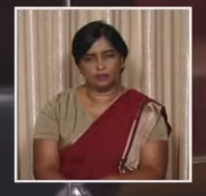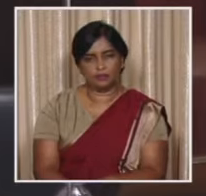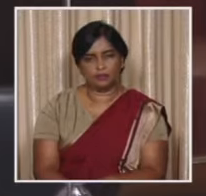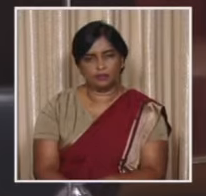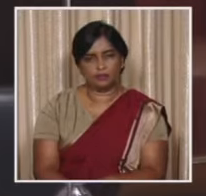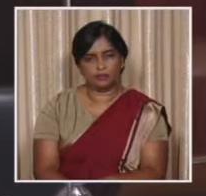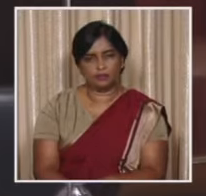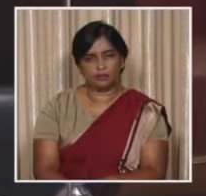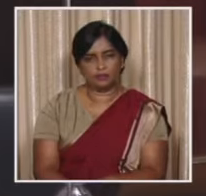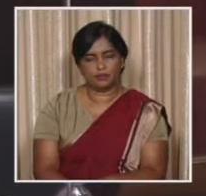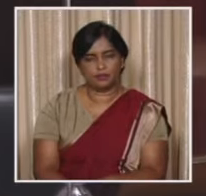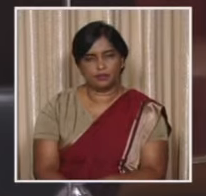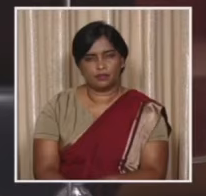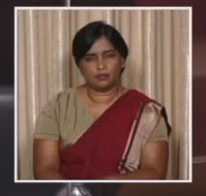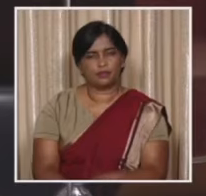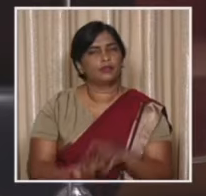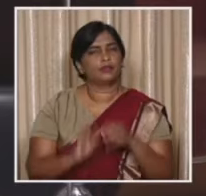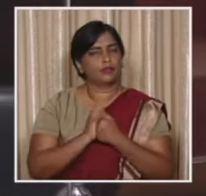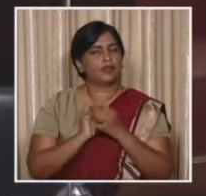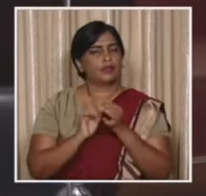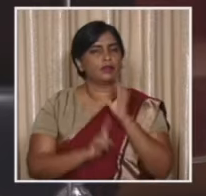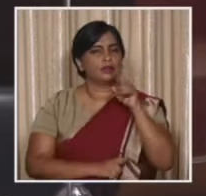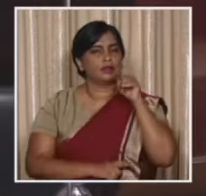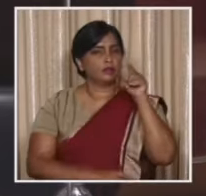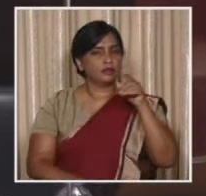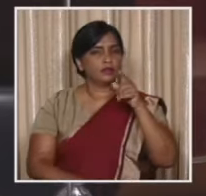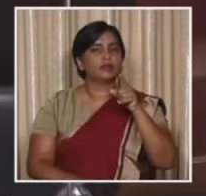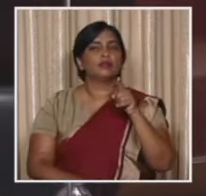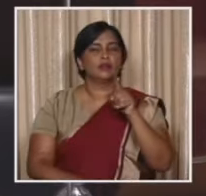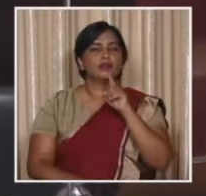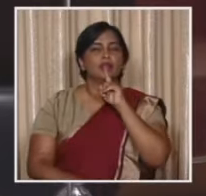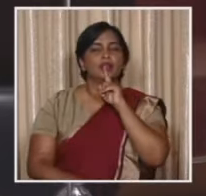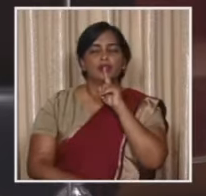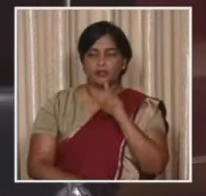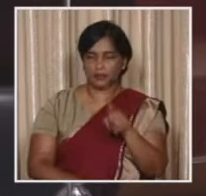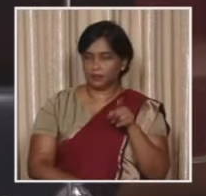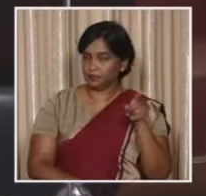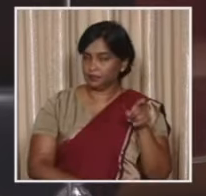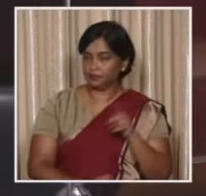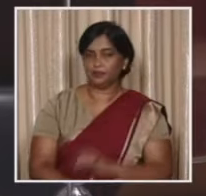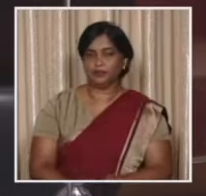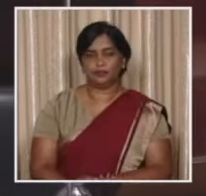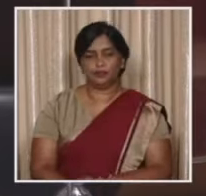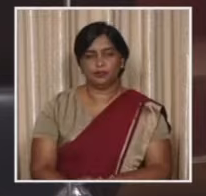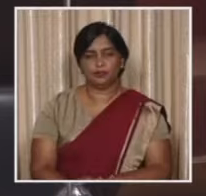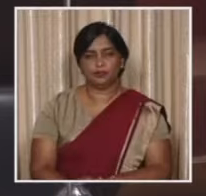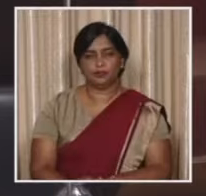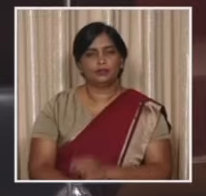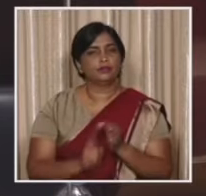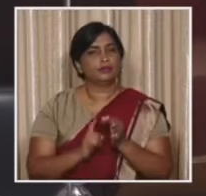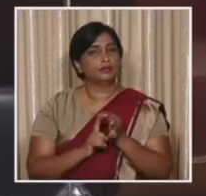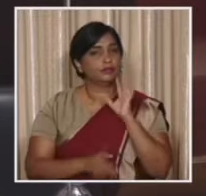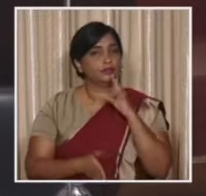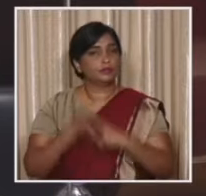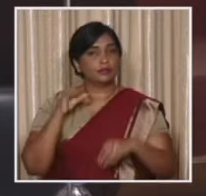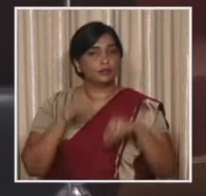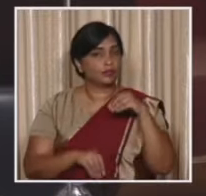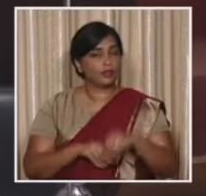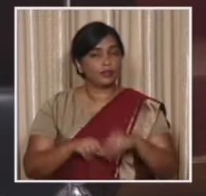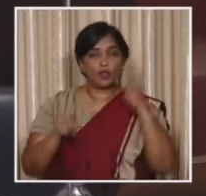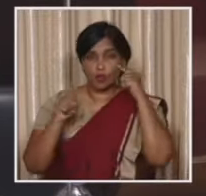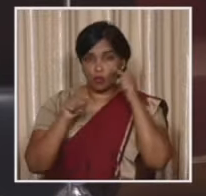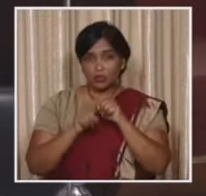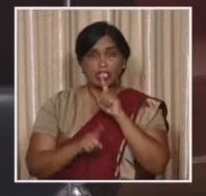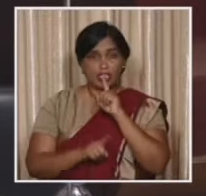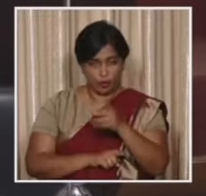දැන් ගරු ජනාධිපතිතුමාගේ කතාවේ ගරු නිවිච්ච කතා දානෙක් තුනි ජනාධිපතිවරණය ගැන වචනයක්වත් තියෙනවද